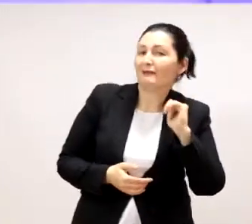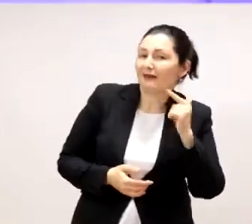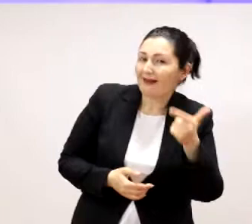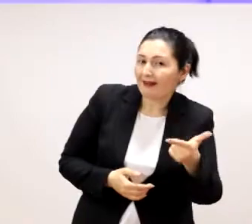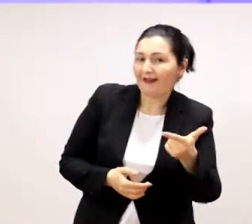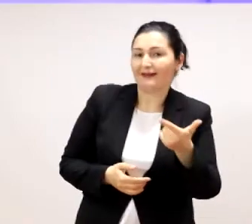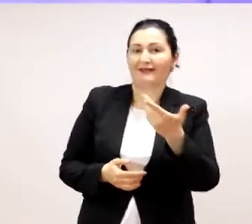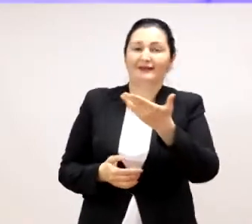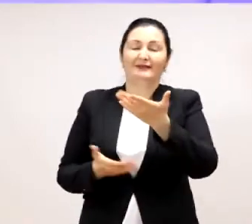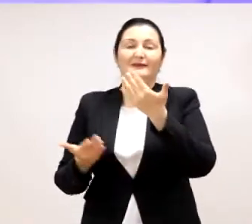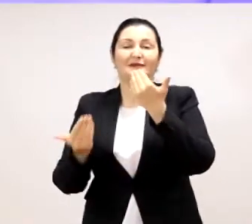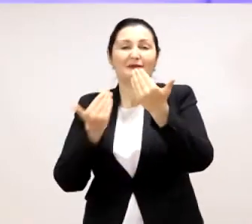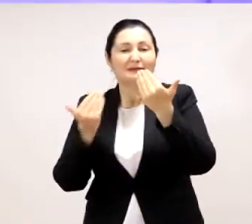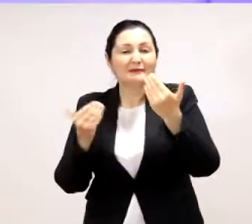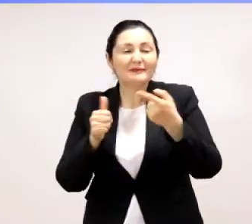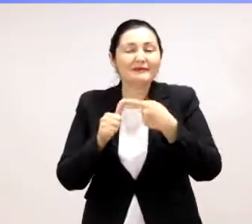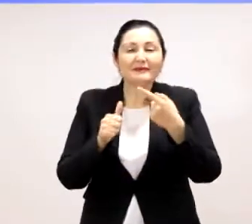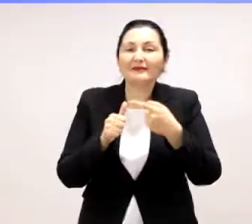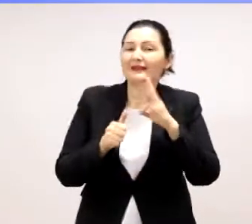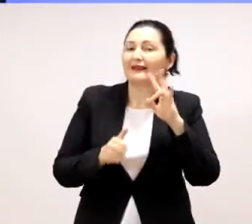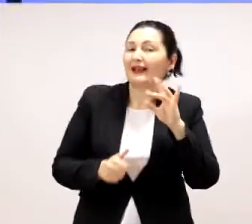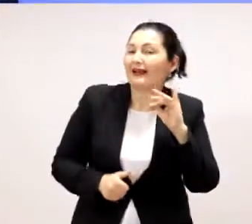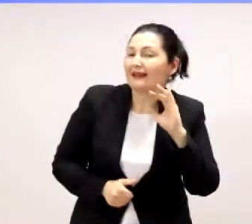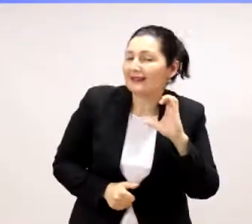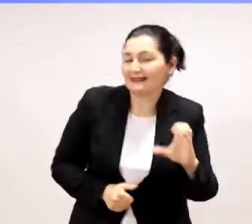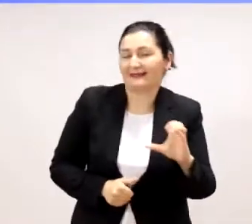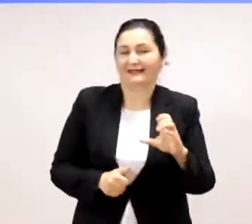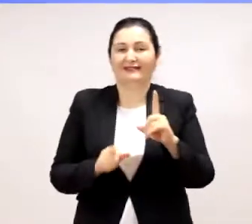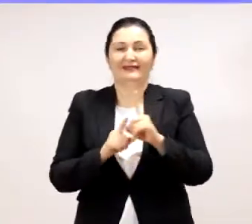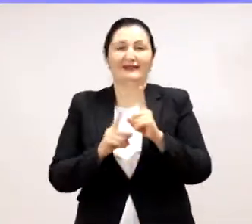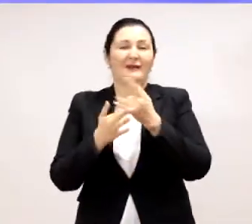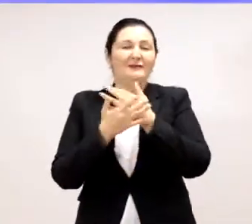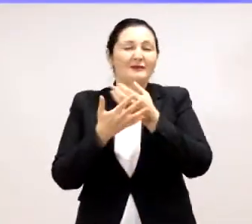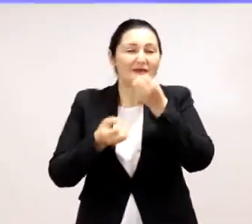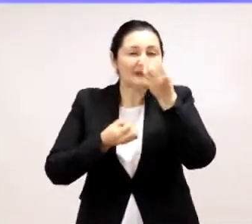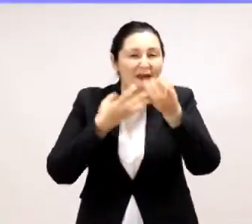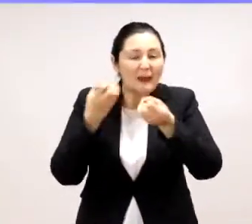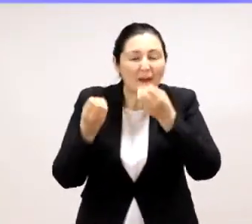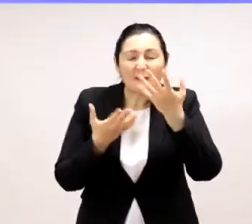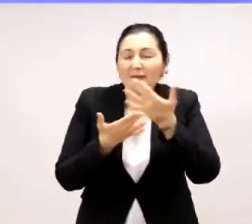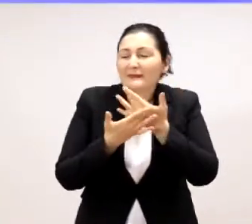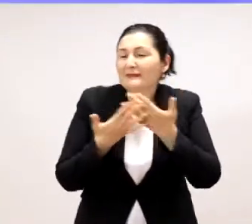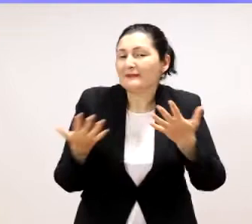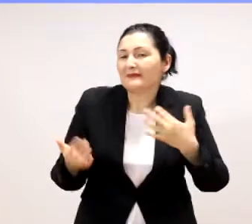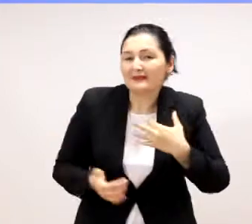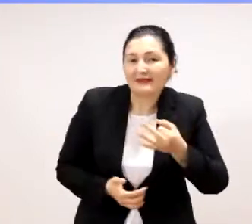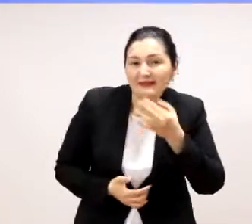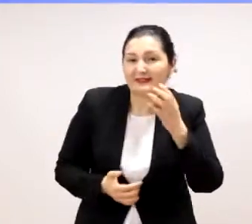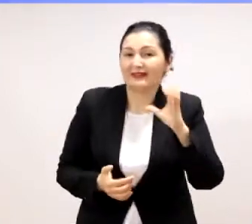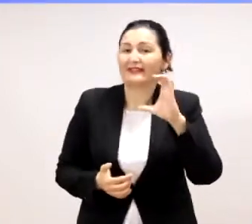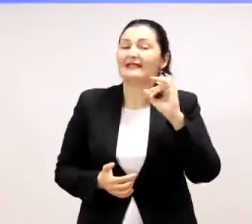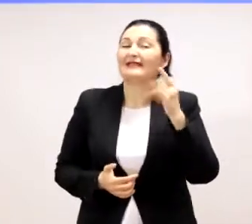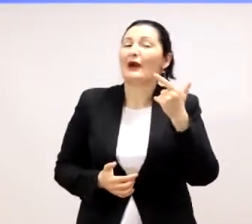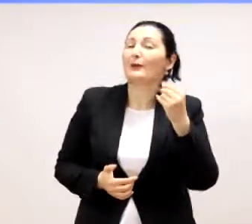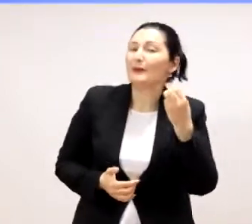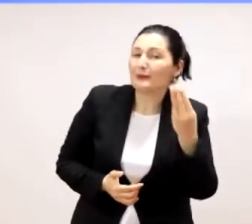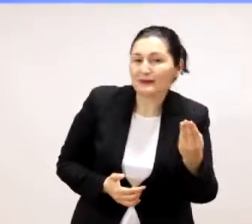هم بابونایو، هم نرگیس، هم میخچگولو، هم سیاه